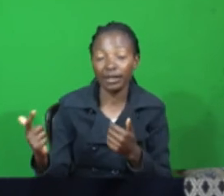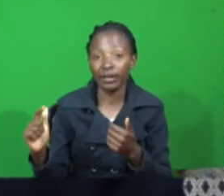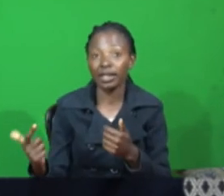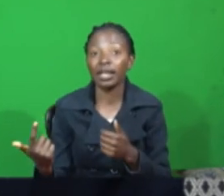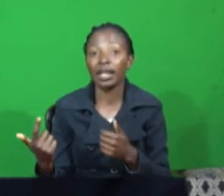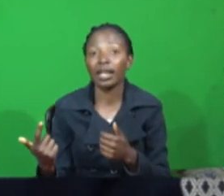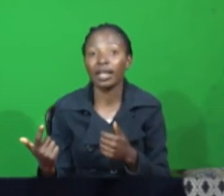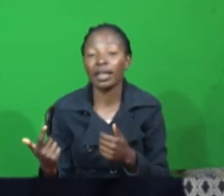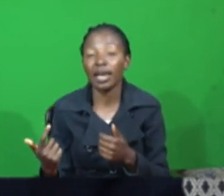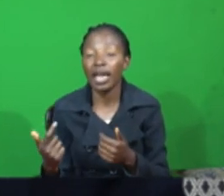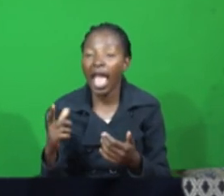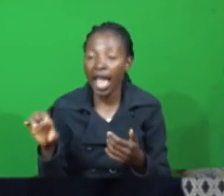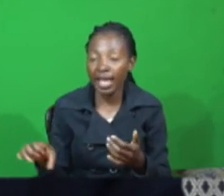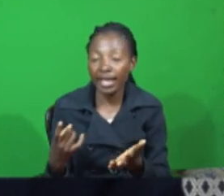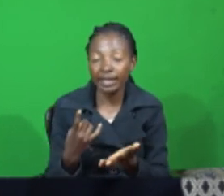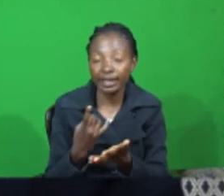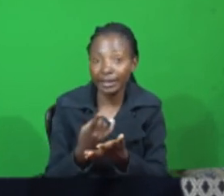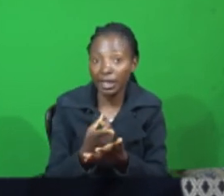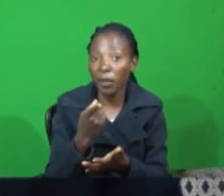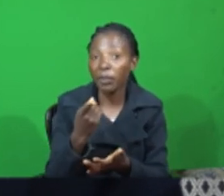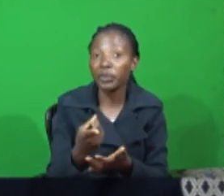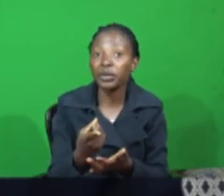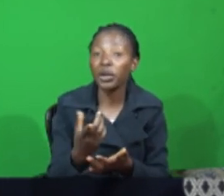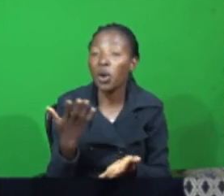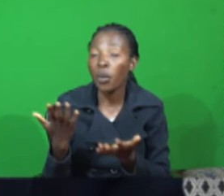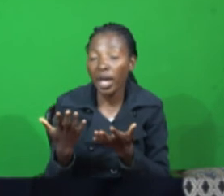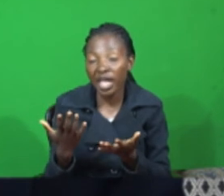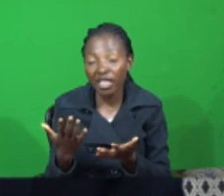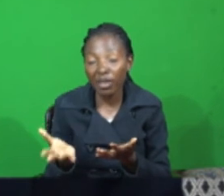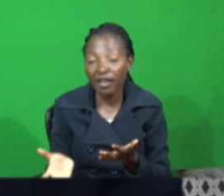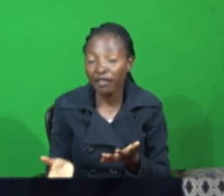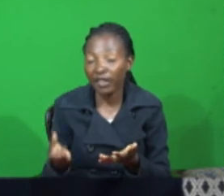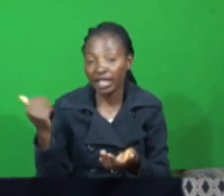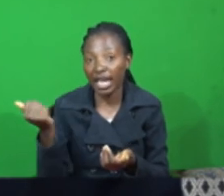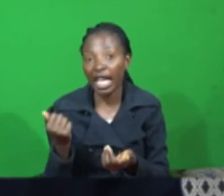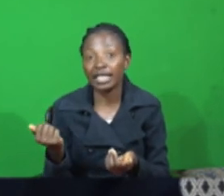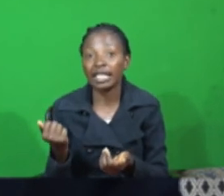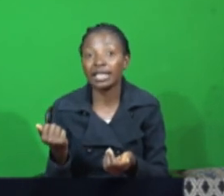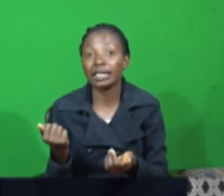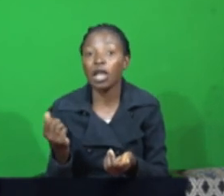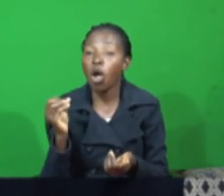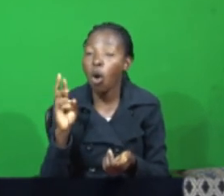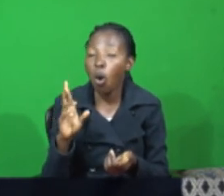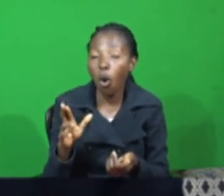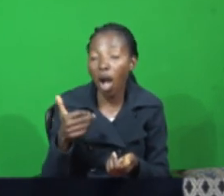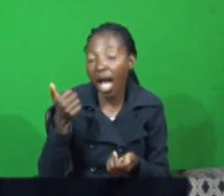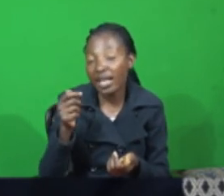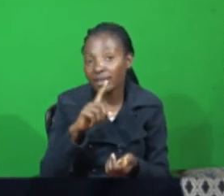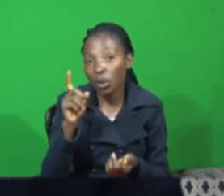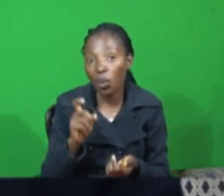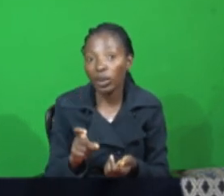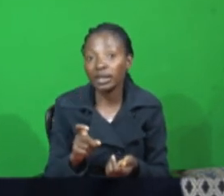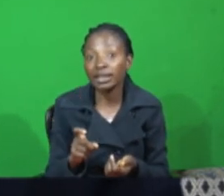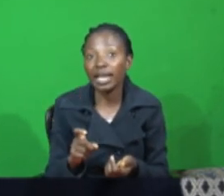rama Seventh Day Adventist vanogona kukuperekedzai kwamunofanira kuperekedzwa kuti mubatsirwe kana kuvhunza mivhunzo